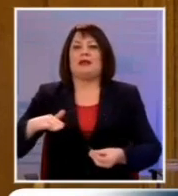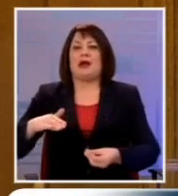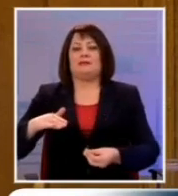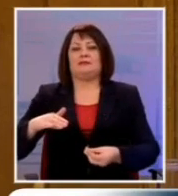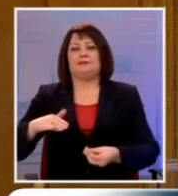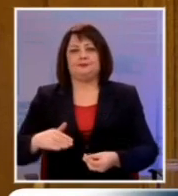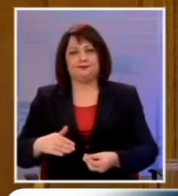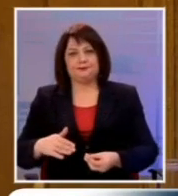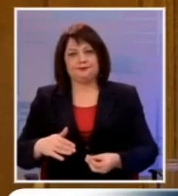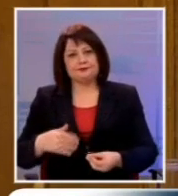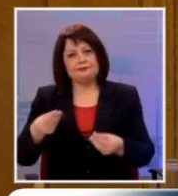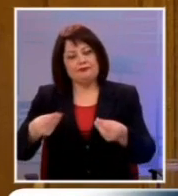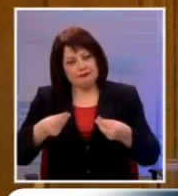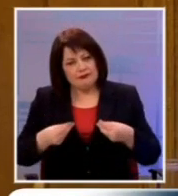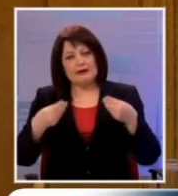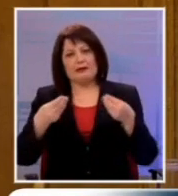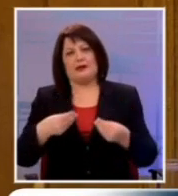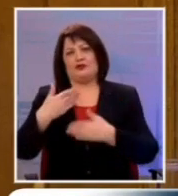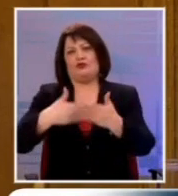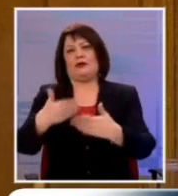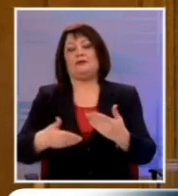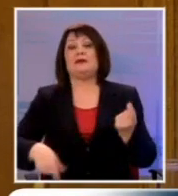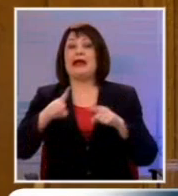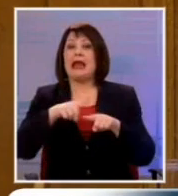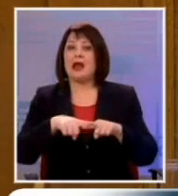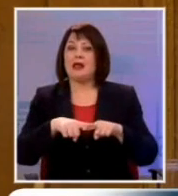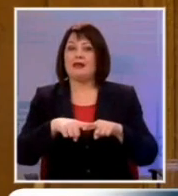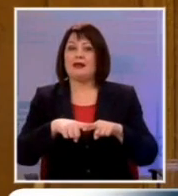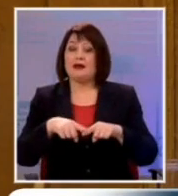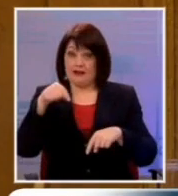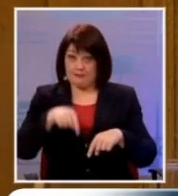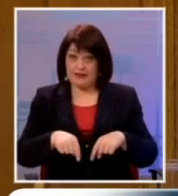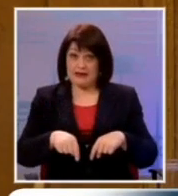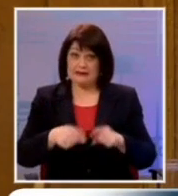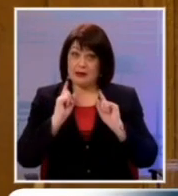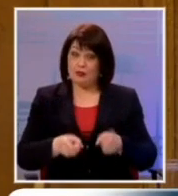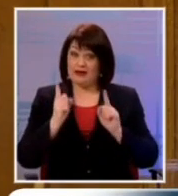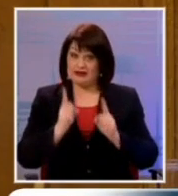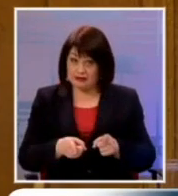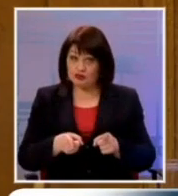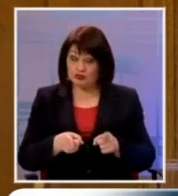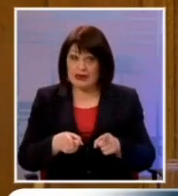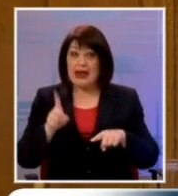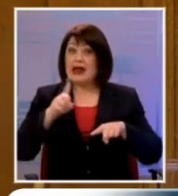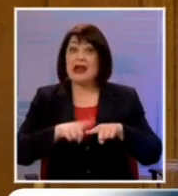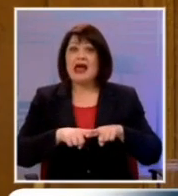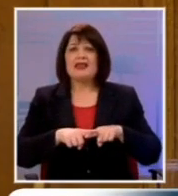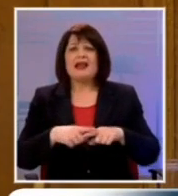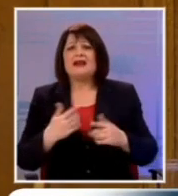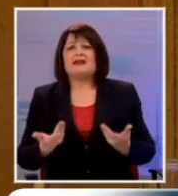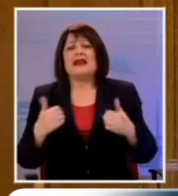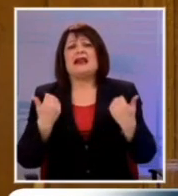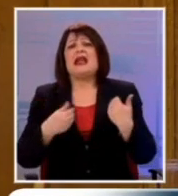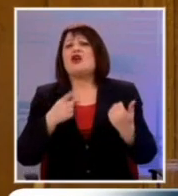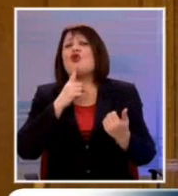Είναι δανεική. Η Ελλάδα για την οποία εμείς εδώ παίρνουμε αποφάσεις είναι δανεική από νέους σαν